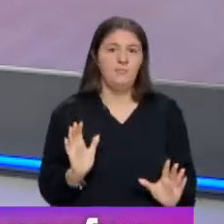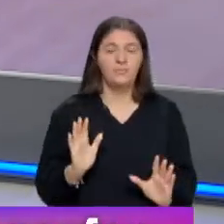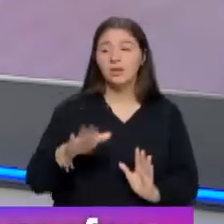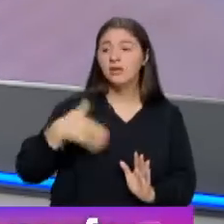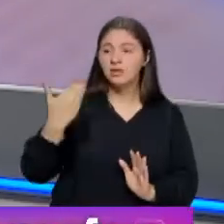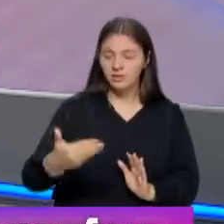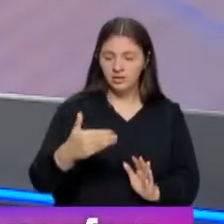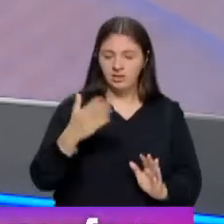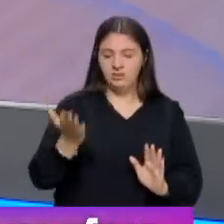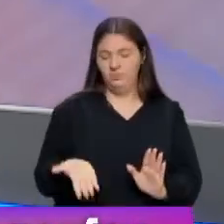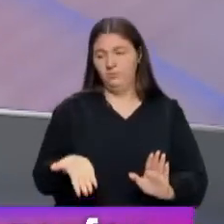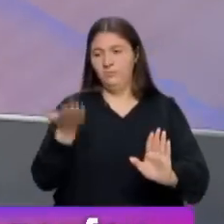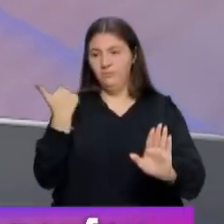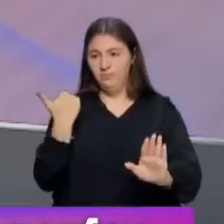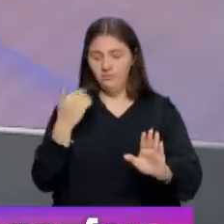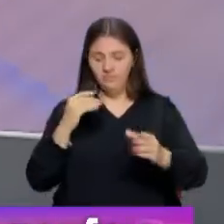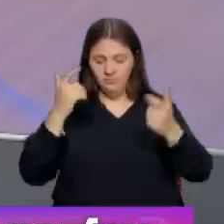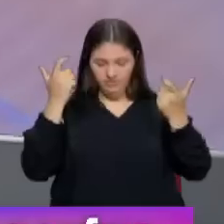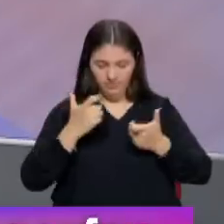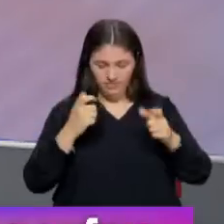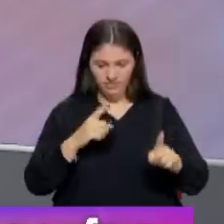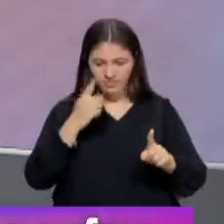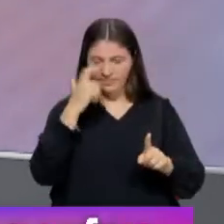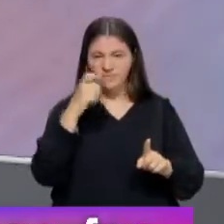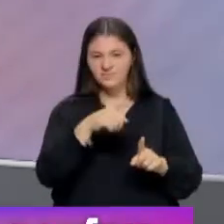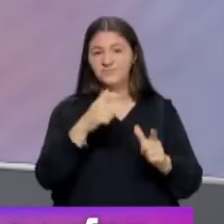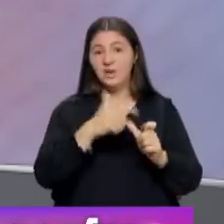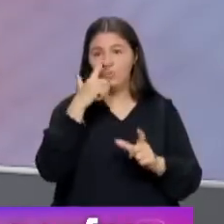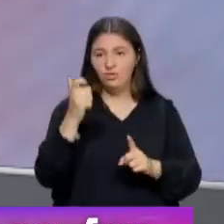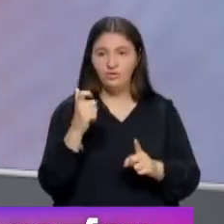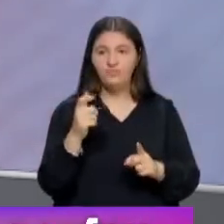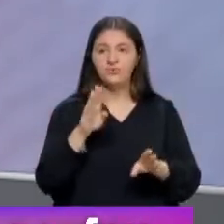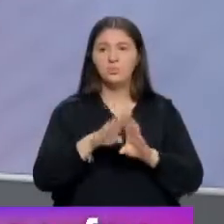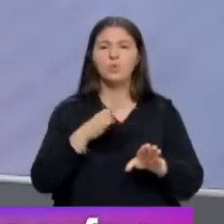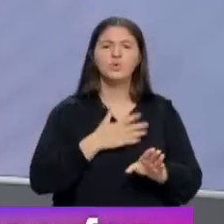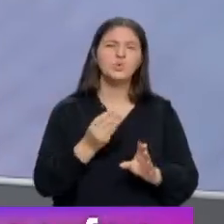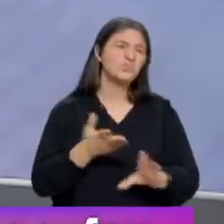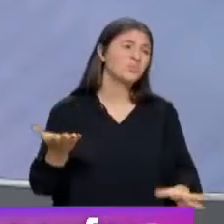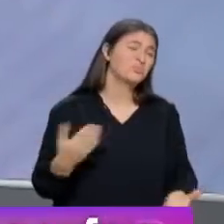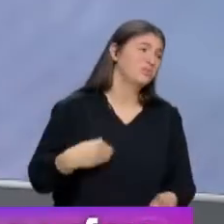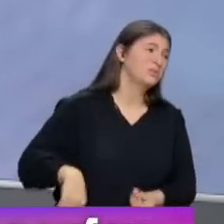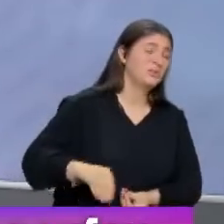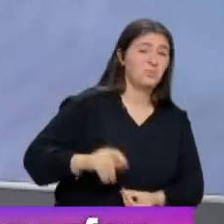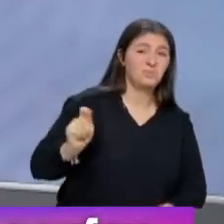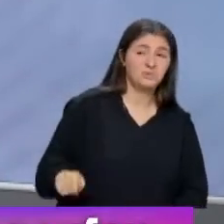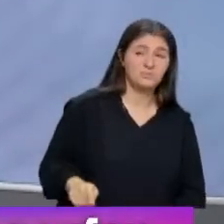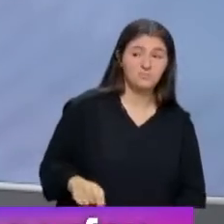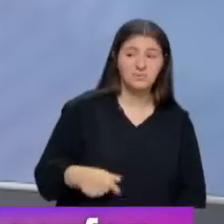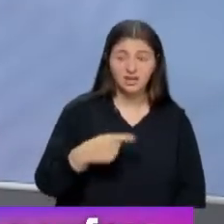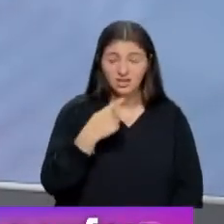sonra önceki sorumlusunun müdürünün genel müdürünün kapının önünde çok kuyruk oluyoruz zam yaptık